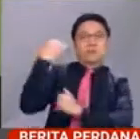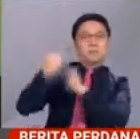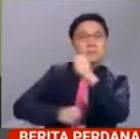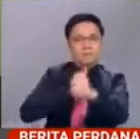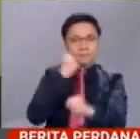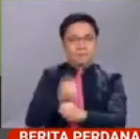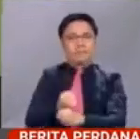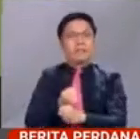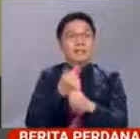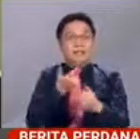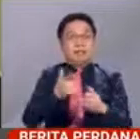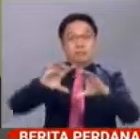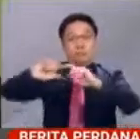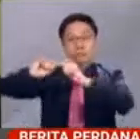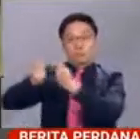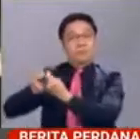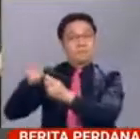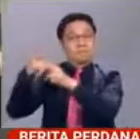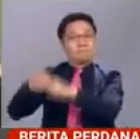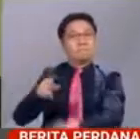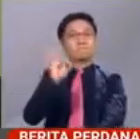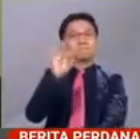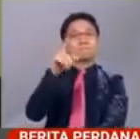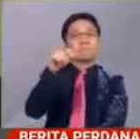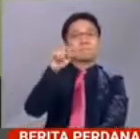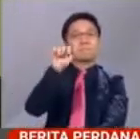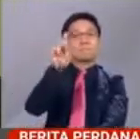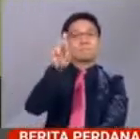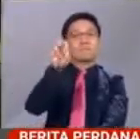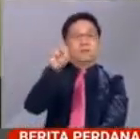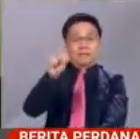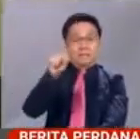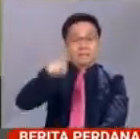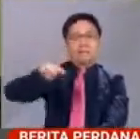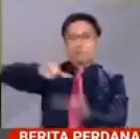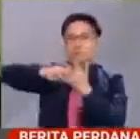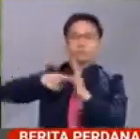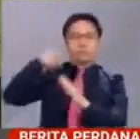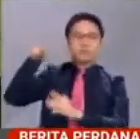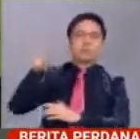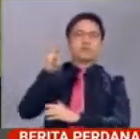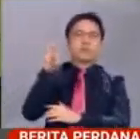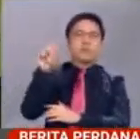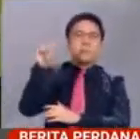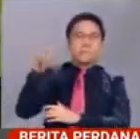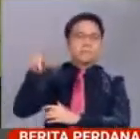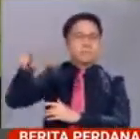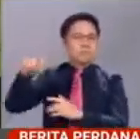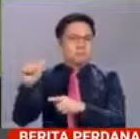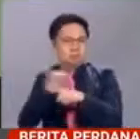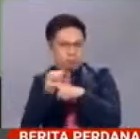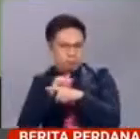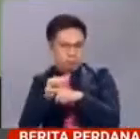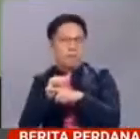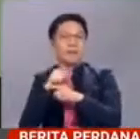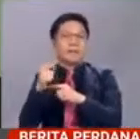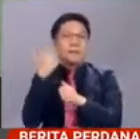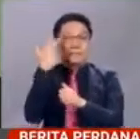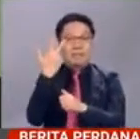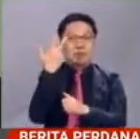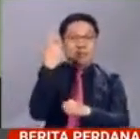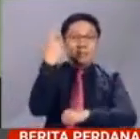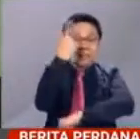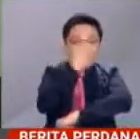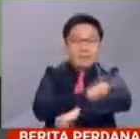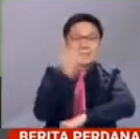bulan, The Fighters telah memulakan latihan bersama di Padang Latihan Universiti Sains Islam Malaysia. 3 sesi latihan diadakan setiap hari.